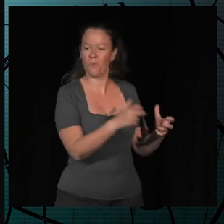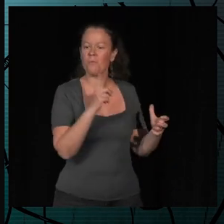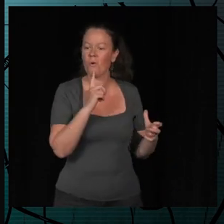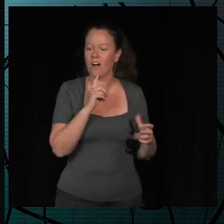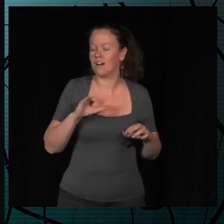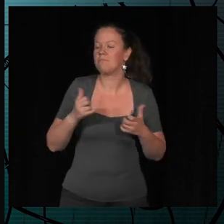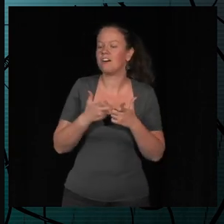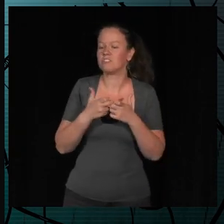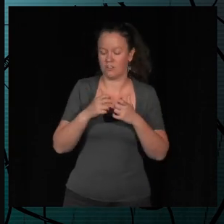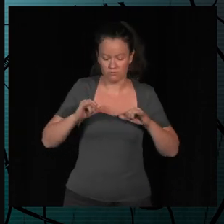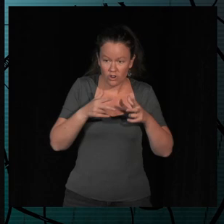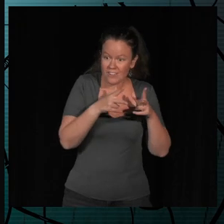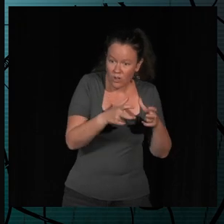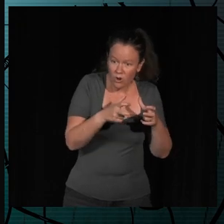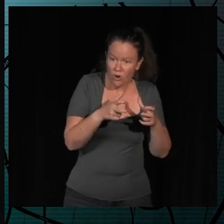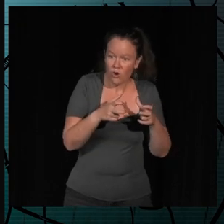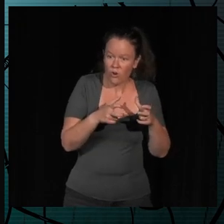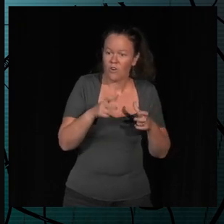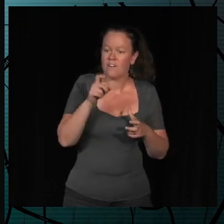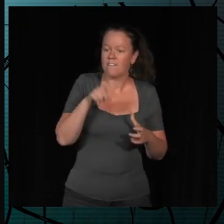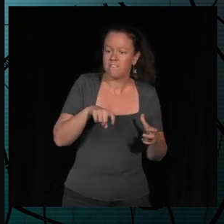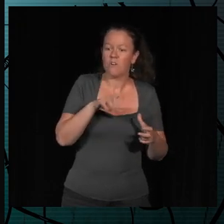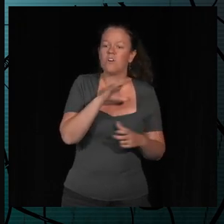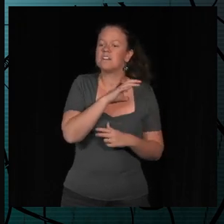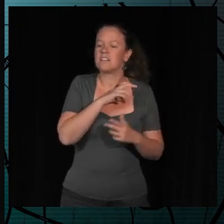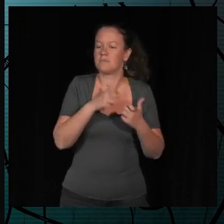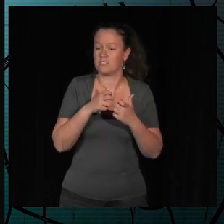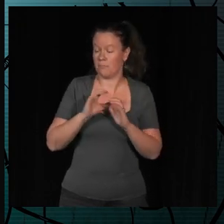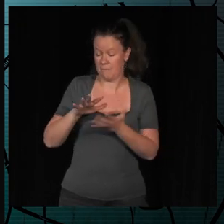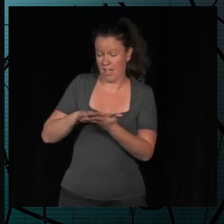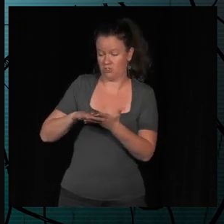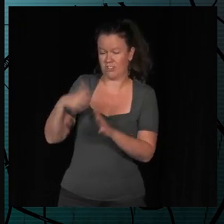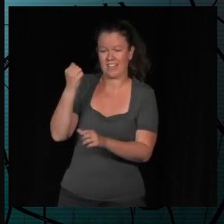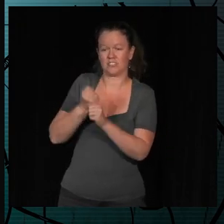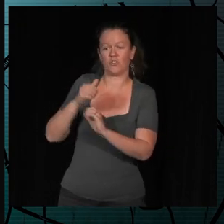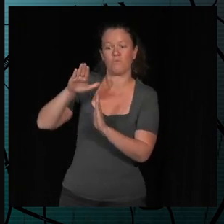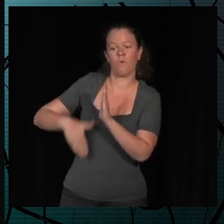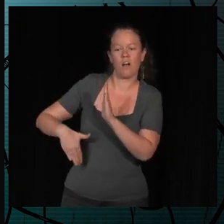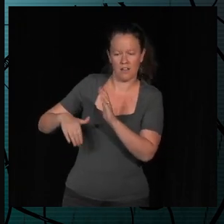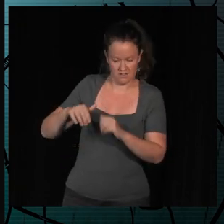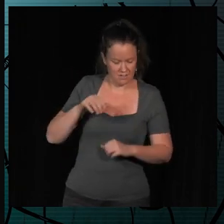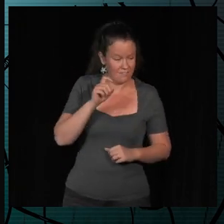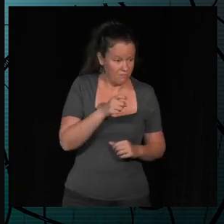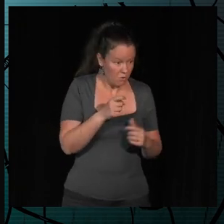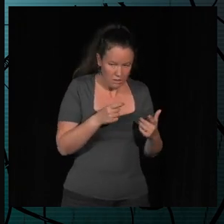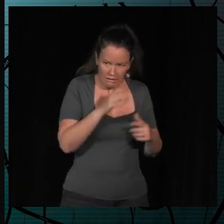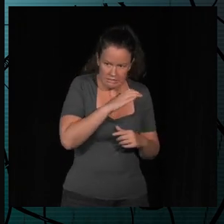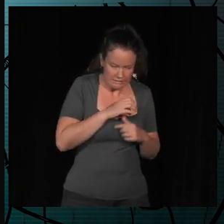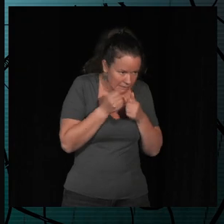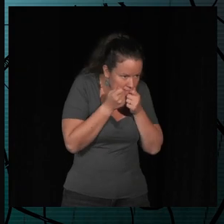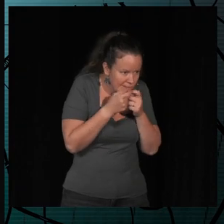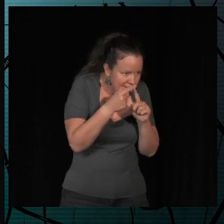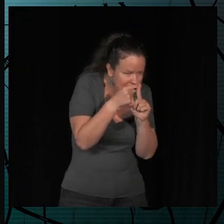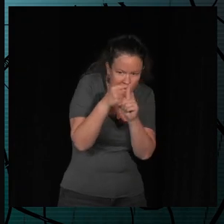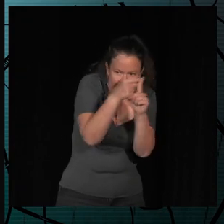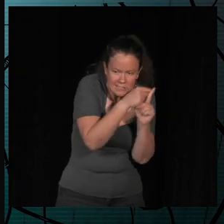vidéo monkaland il fallait mettre une oix dans un canon il fallait c'était c'est pour ça qu'il a PC solu et des trucs comme ça parce que il y a souvent dans les